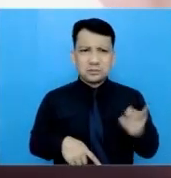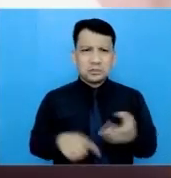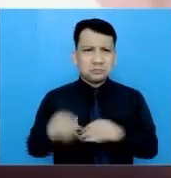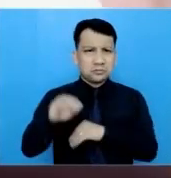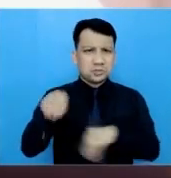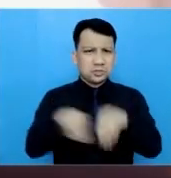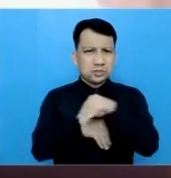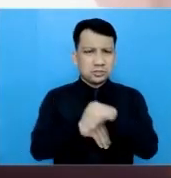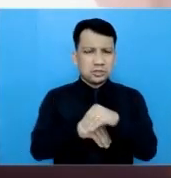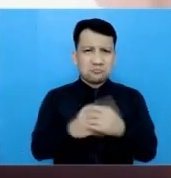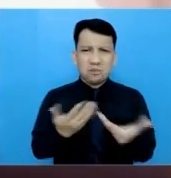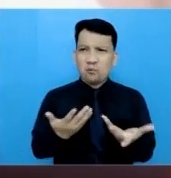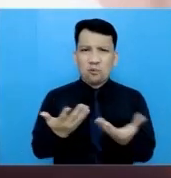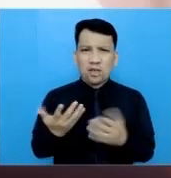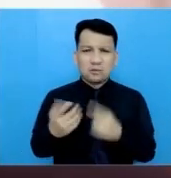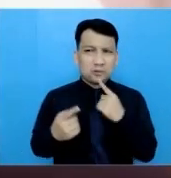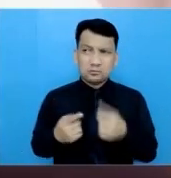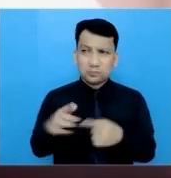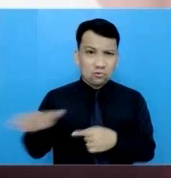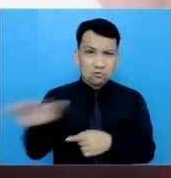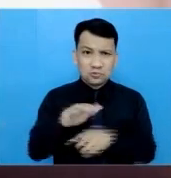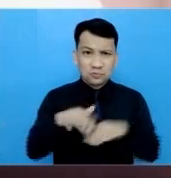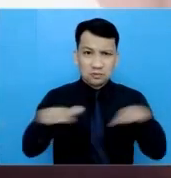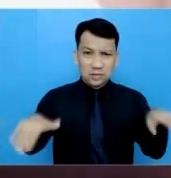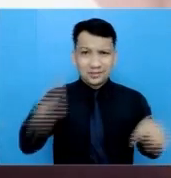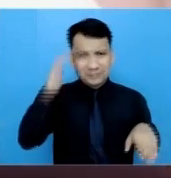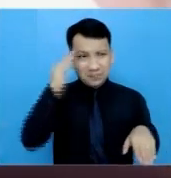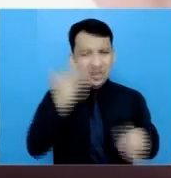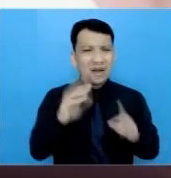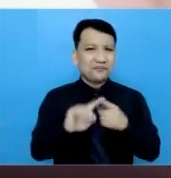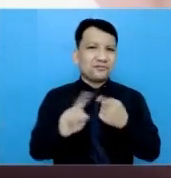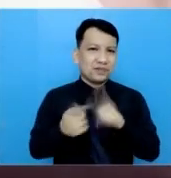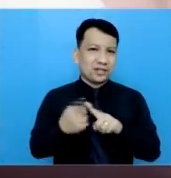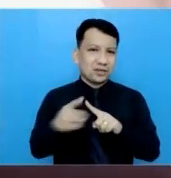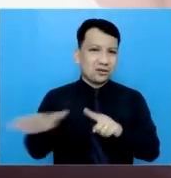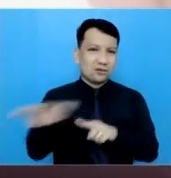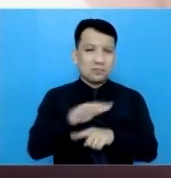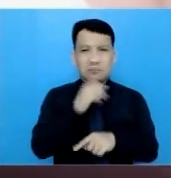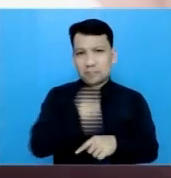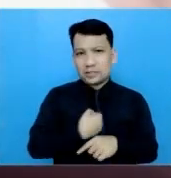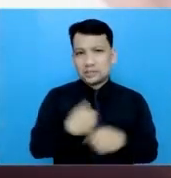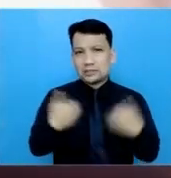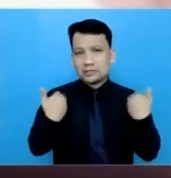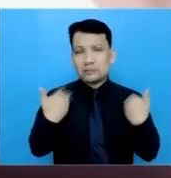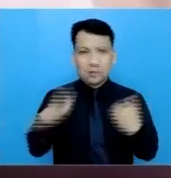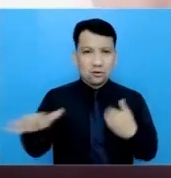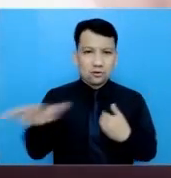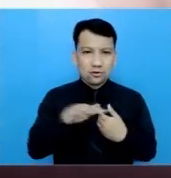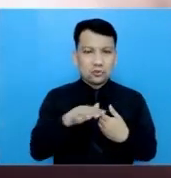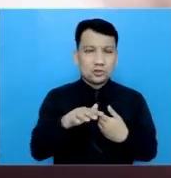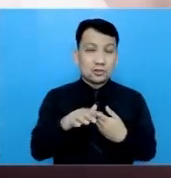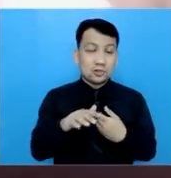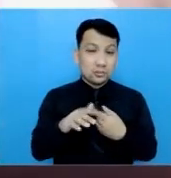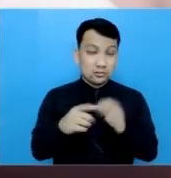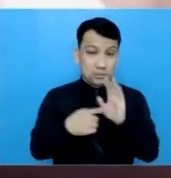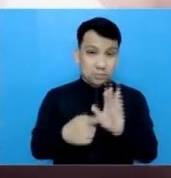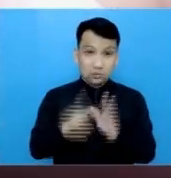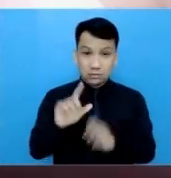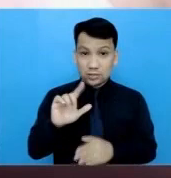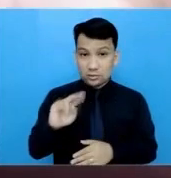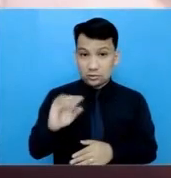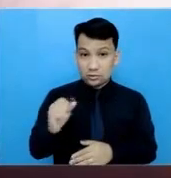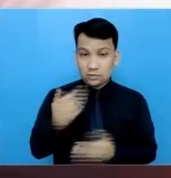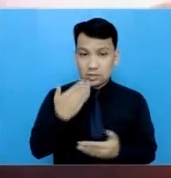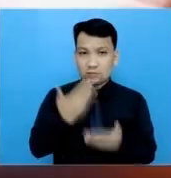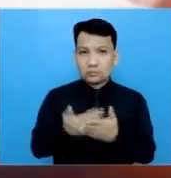sir. At saka lahat po ng bata dito, sir, mga kaibigan niya po, matanda man o bata, lahat po sa buong Assumption ng Lingunan, sobrang